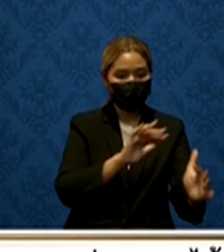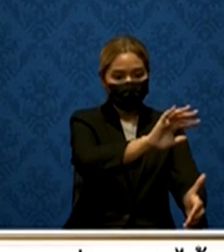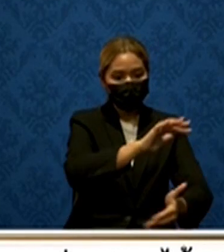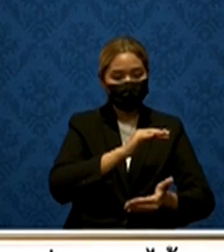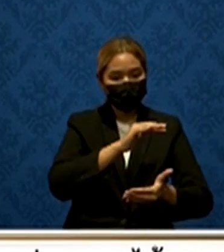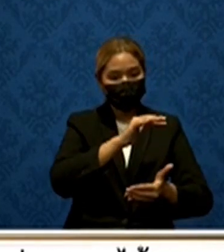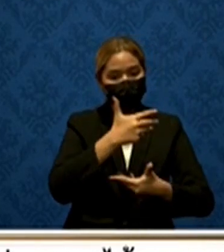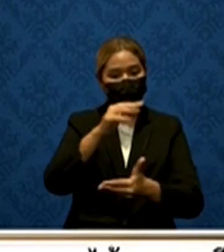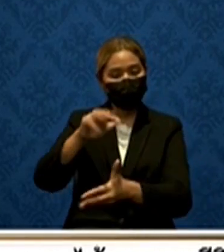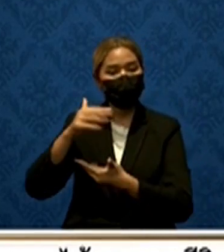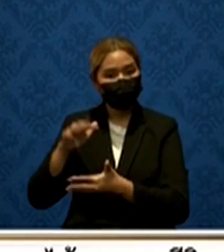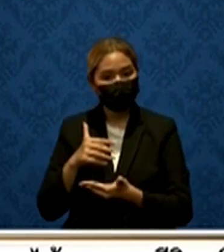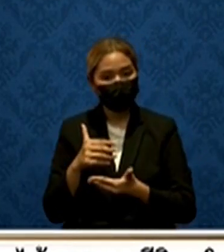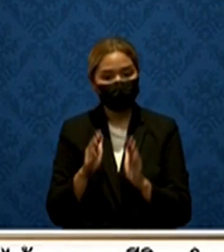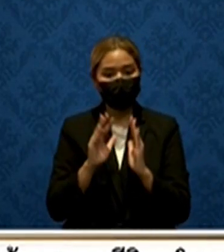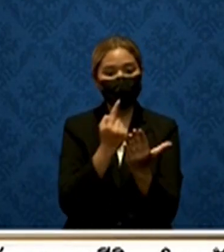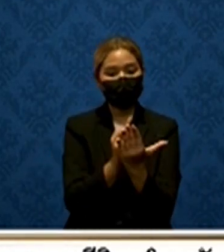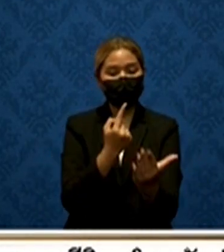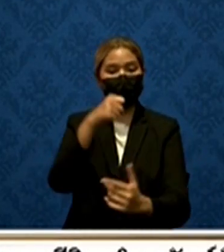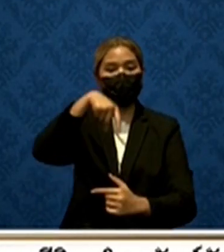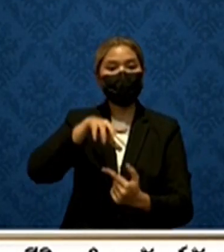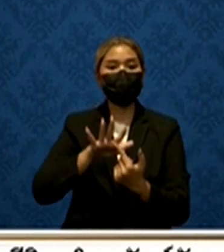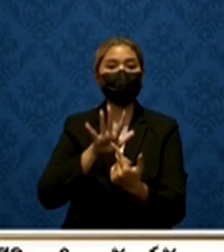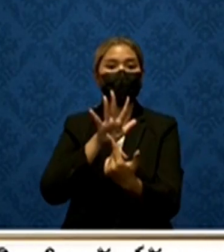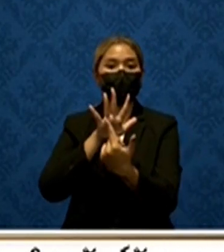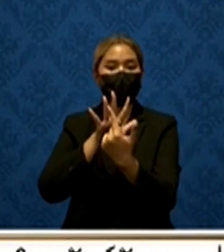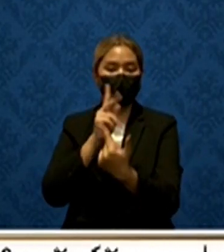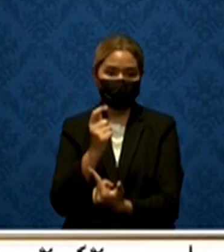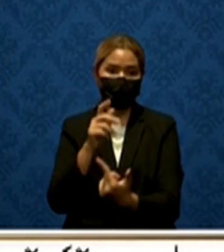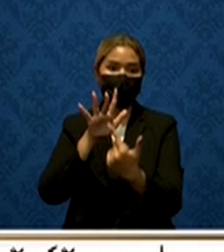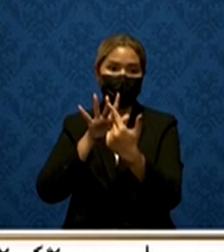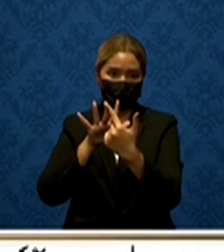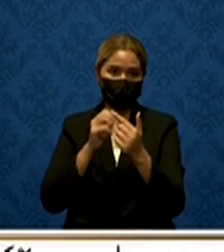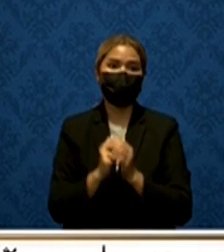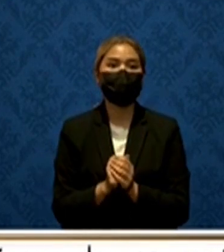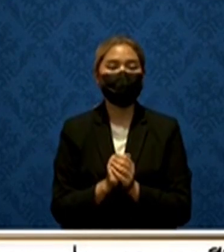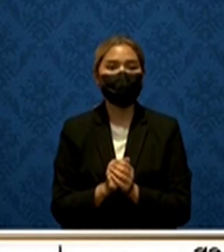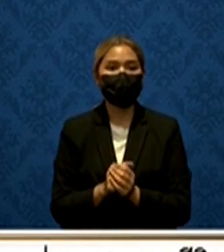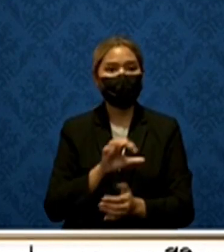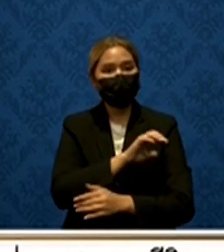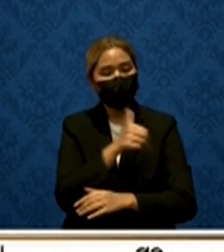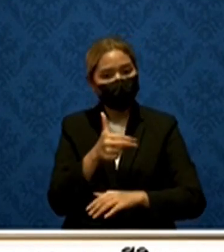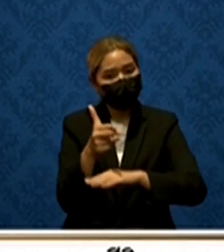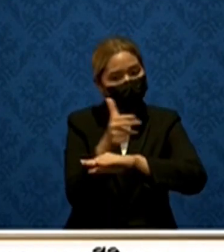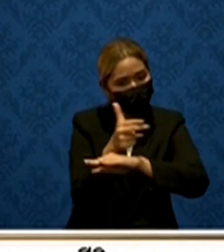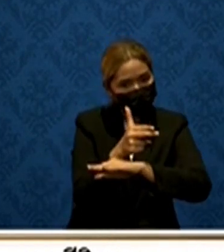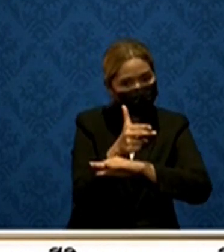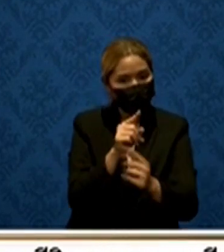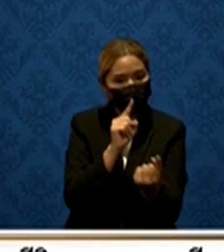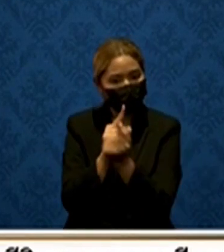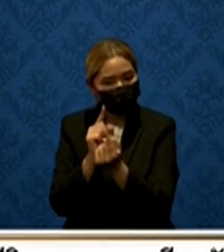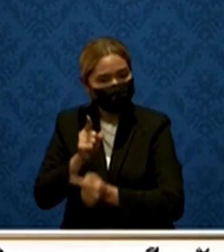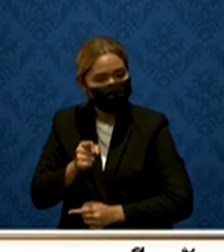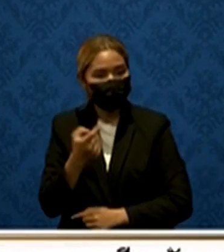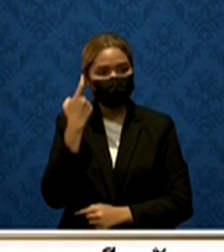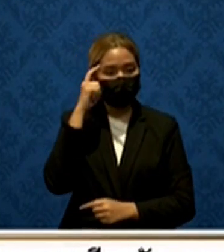นำเข้าไทยสัปดาหหน้าอาจจะตองเป็นระบบออนไลน์หรอระบบในกสุดแล้วแต่ที่กระสวภานิยจัดให้อันนี้